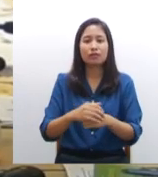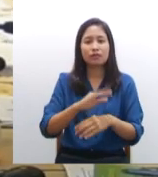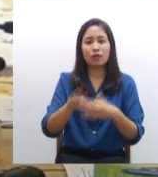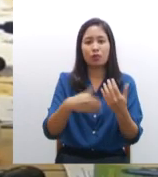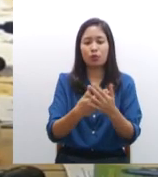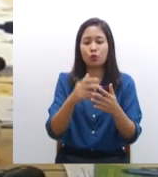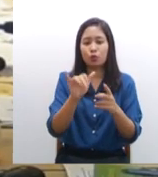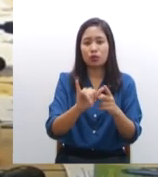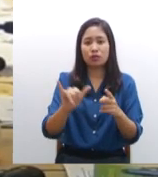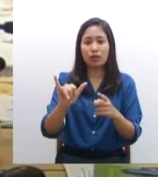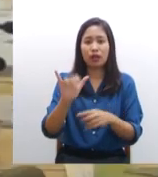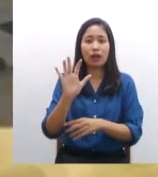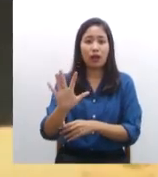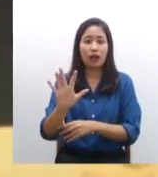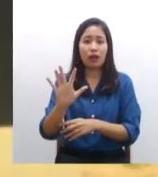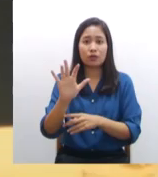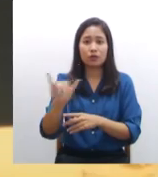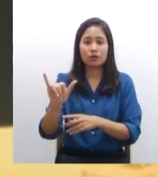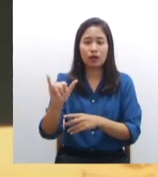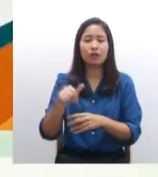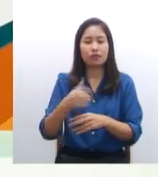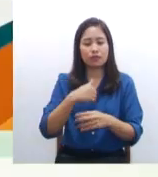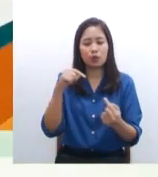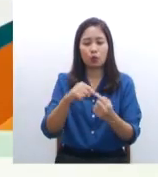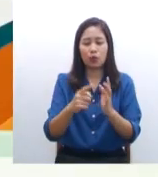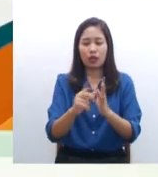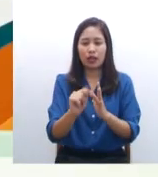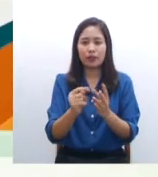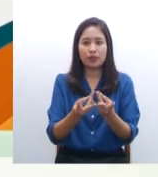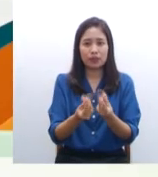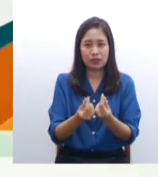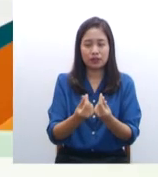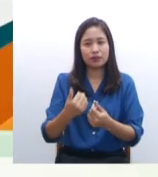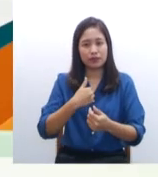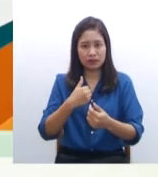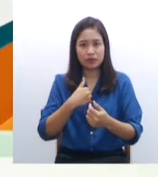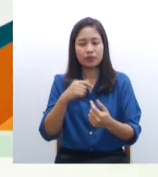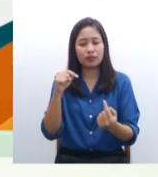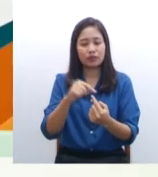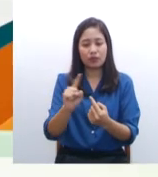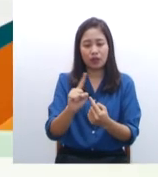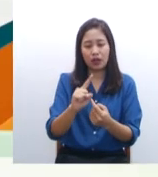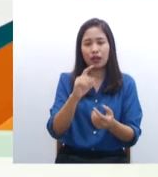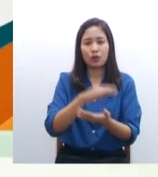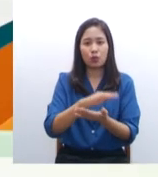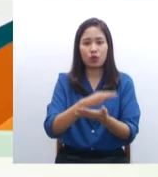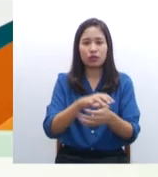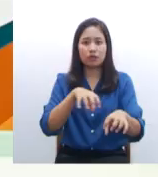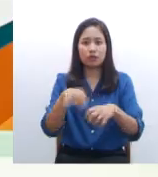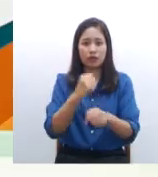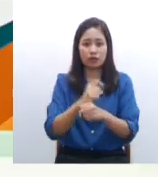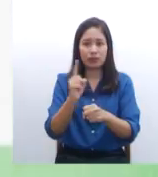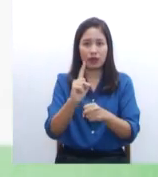าสตร์5ยุทธศาสตร์นะครับให้สำนักงานเขตพื้นที่การศึกษาทุกเขตพื้นที่การศึกษาได้ไปดำเนินการนะครับซึ่งประกอบไปด้วย